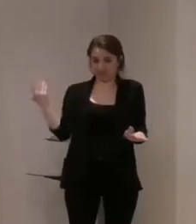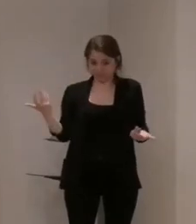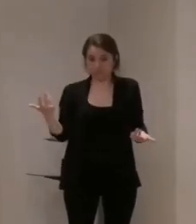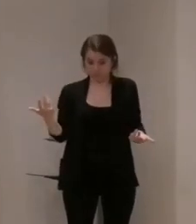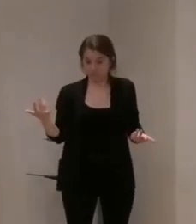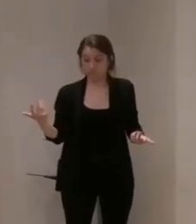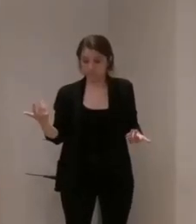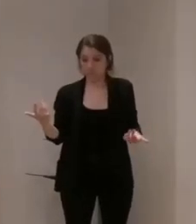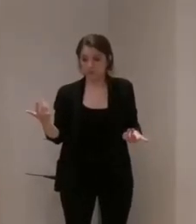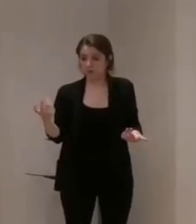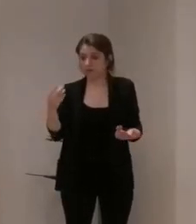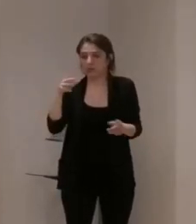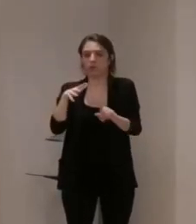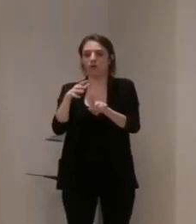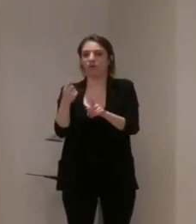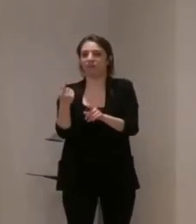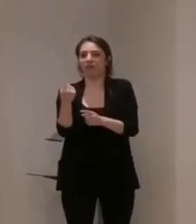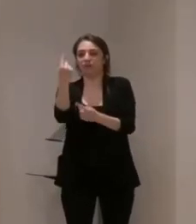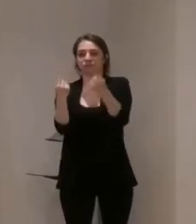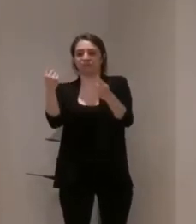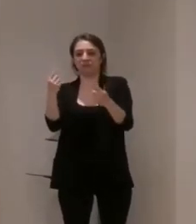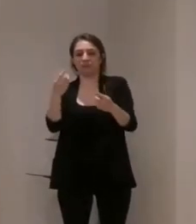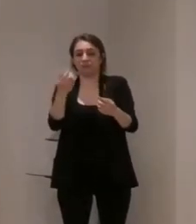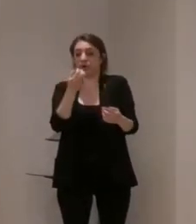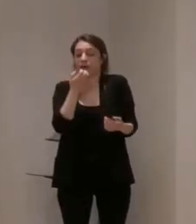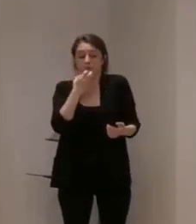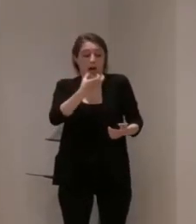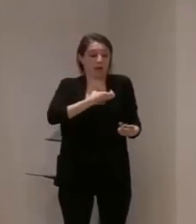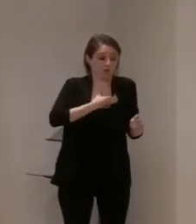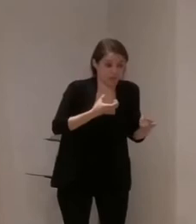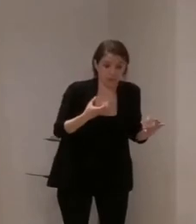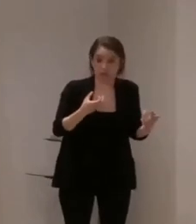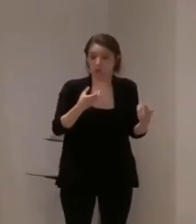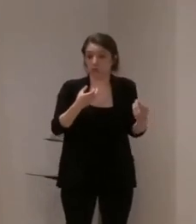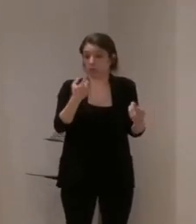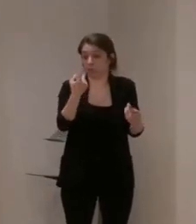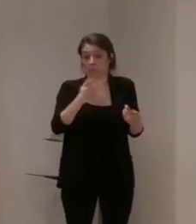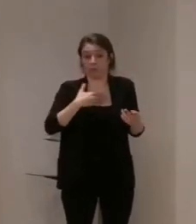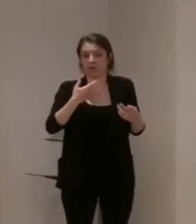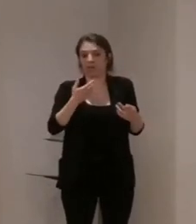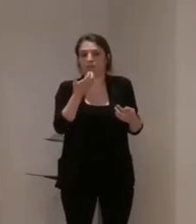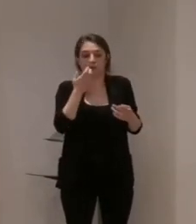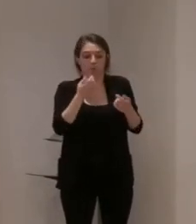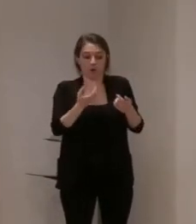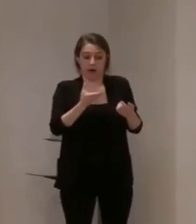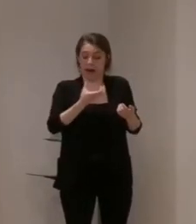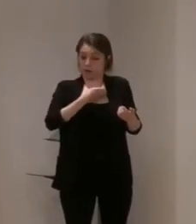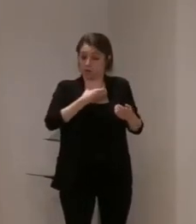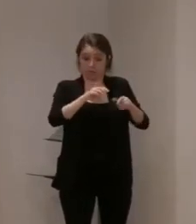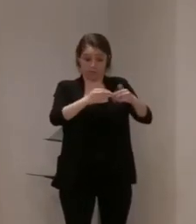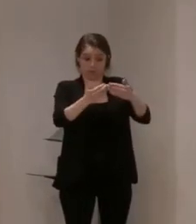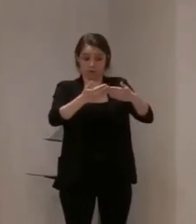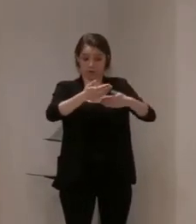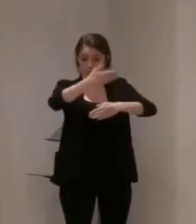el fet és un fet molt senzill. Qualsevol ajuntament, qualsevol lloc, pot haver-hi una pancarta posada per